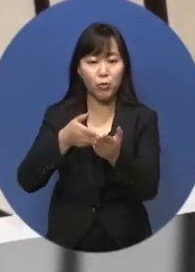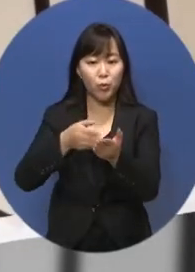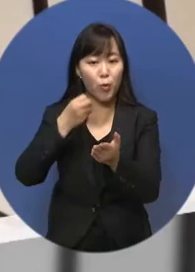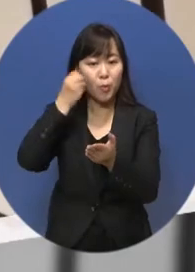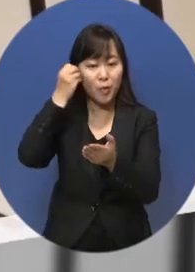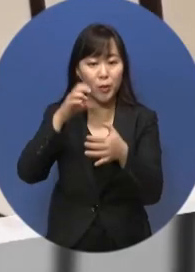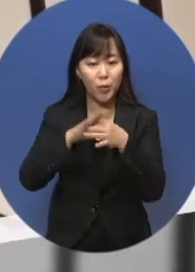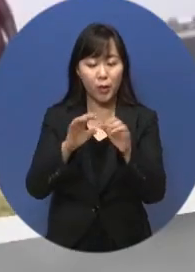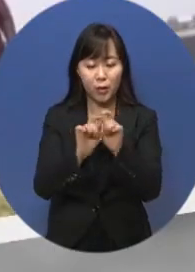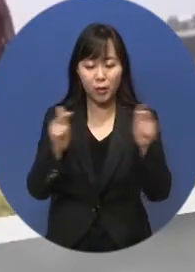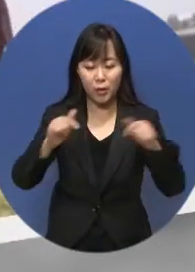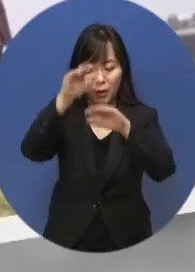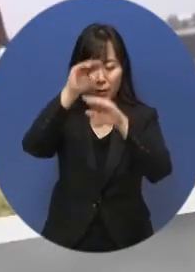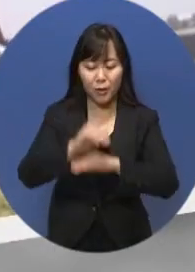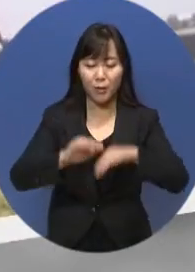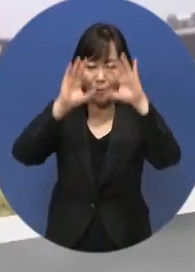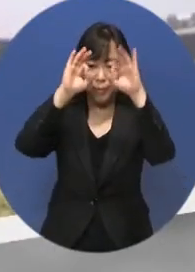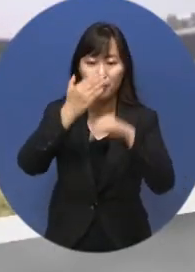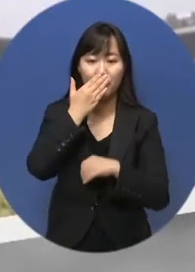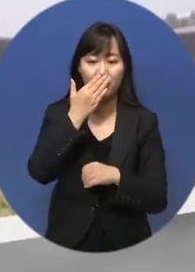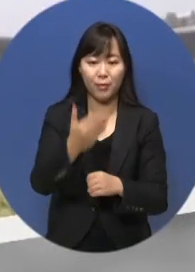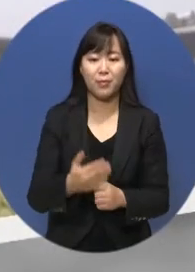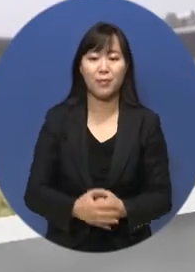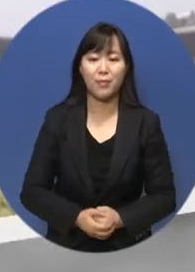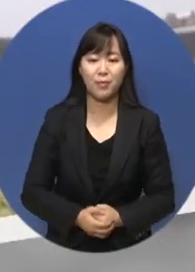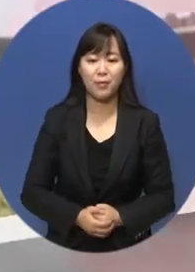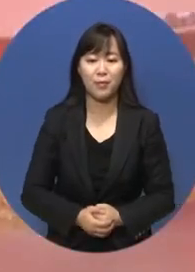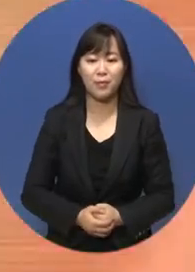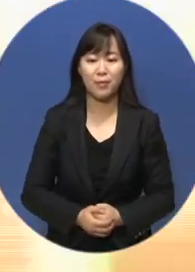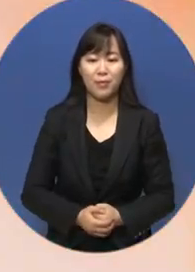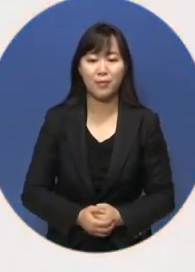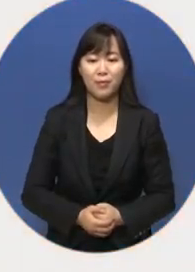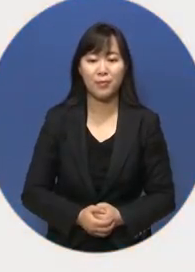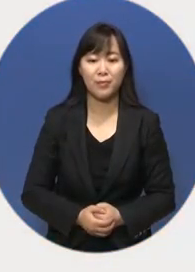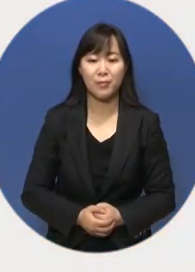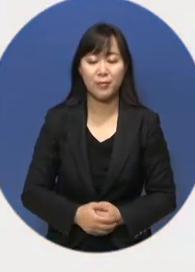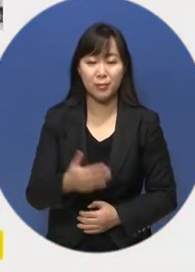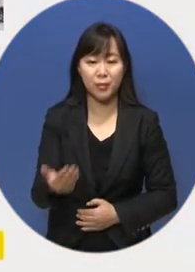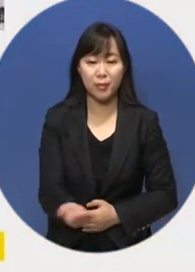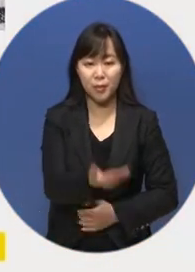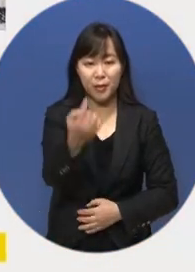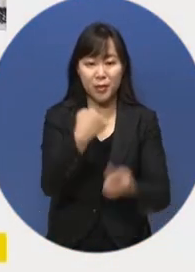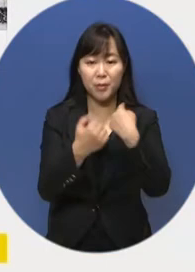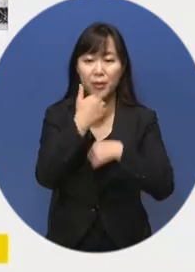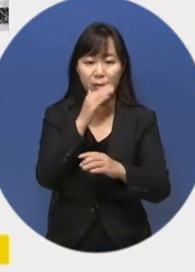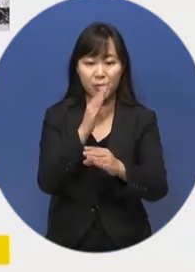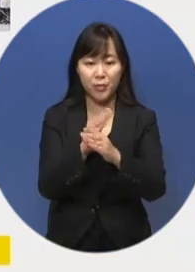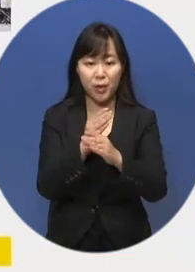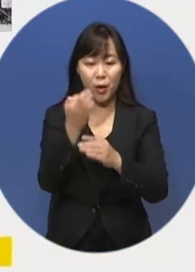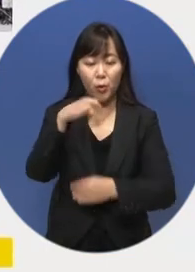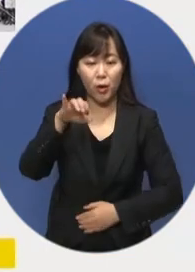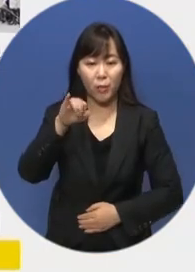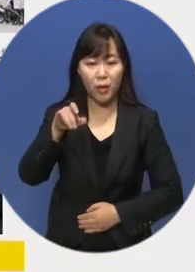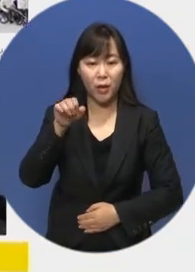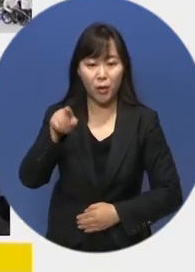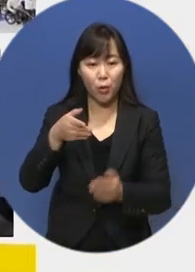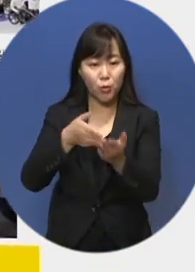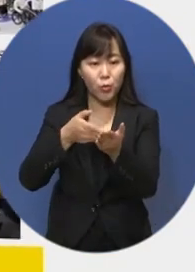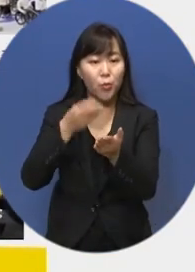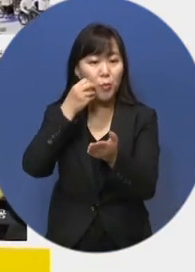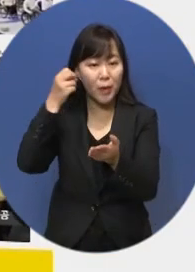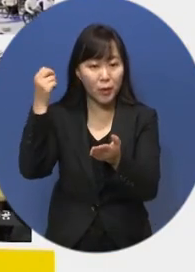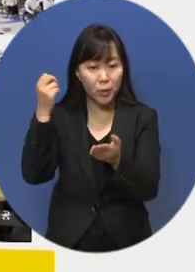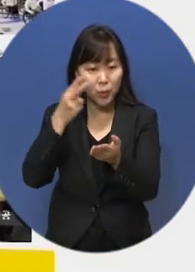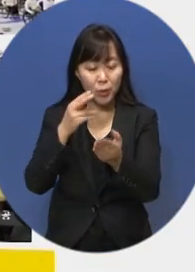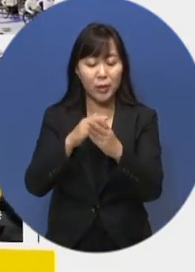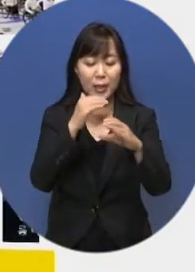웰페어뉴스 홈페이지를 통해 보다 다양한 소식을 접할 수 있습니다. 시청자 여러분의 제보를 기다립니다. 웰페어뉴스